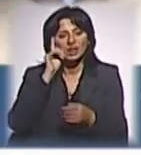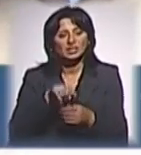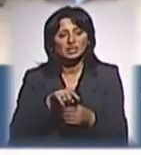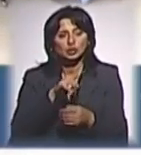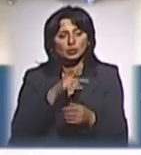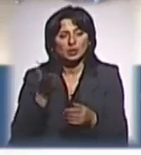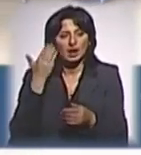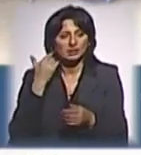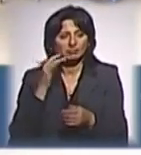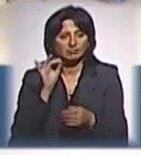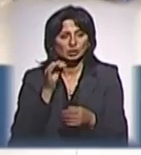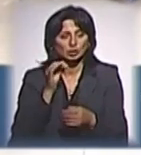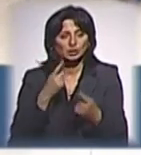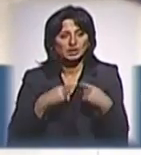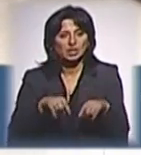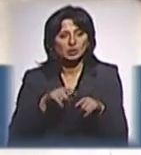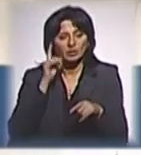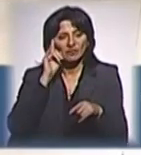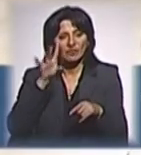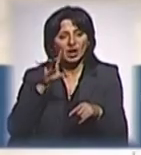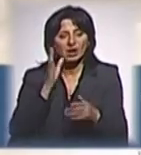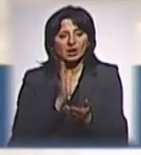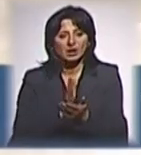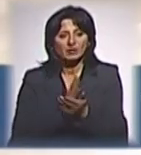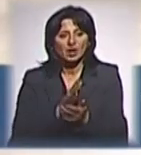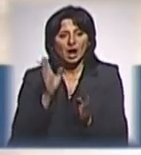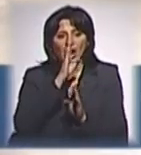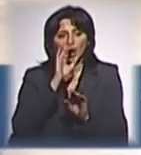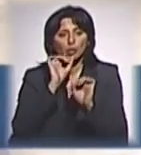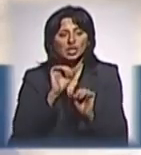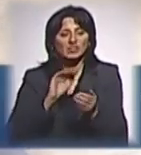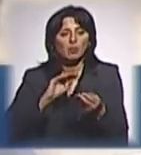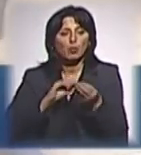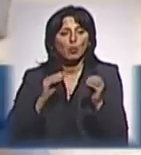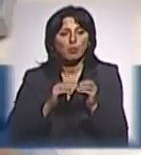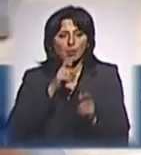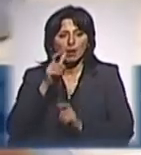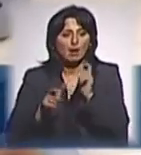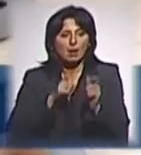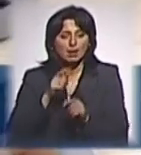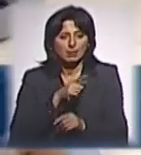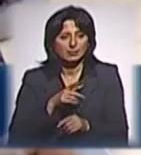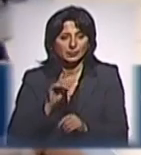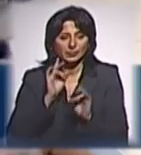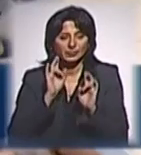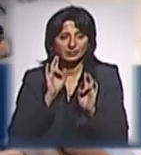უფრო მეტად საზოგადოებისთვის, ცნობილი ხარ როგორც გარემოს დაცვით პრობლემებზე აქტიურობით.